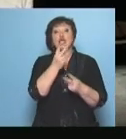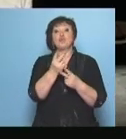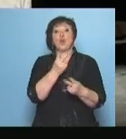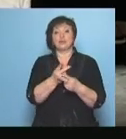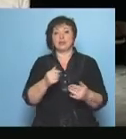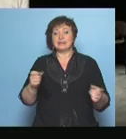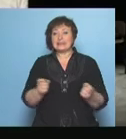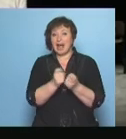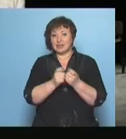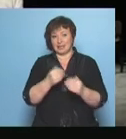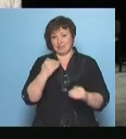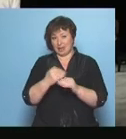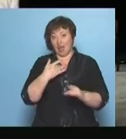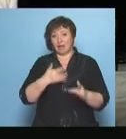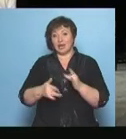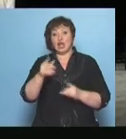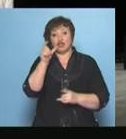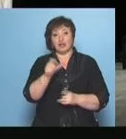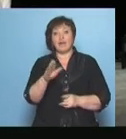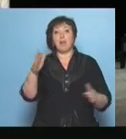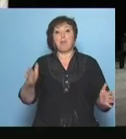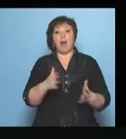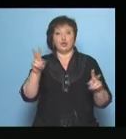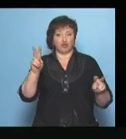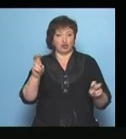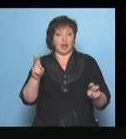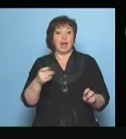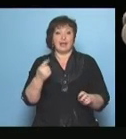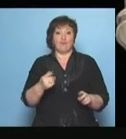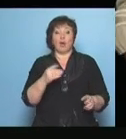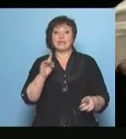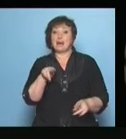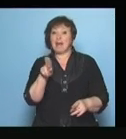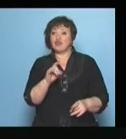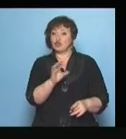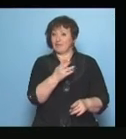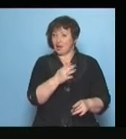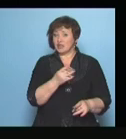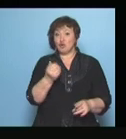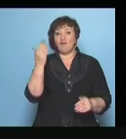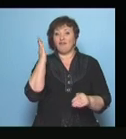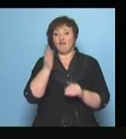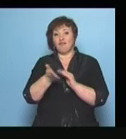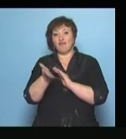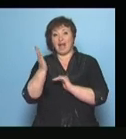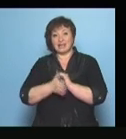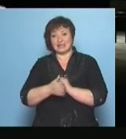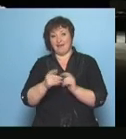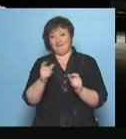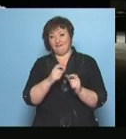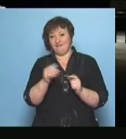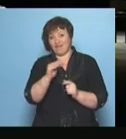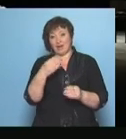скандального спектакля прошлого сезона «Человек-подушка». Билеты на него в кассе Русского драматического раскупили еще в конце февраля. И если ижевчан